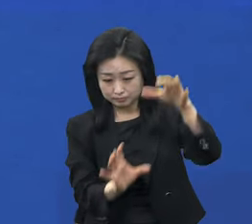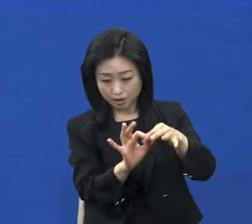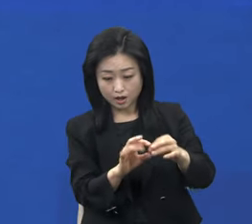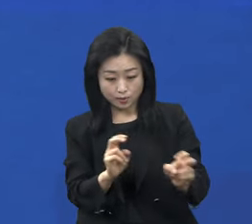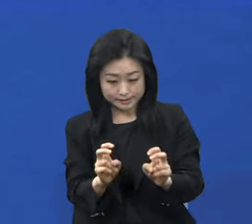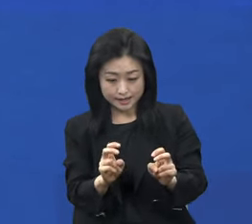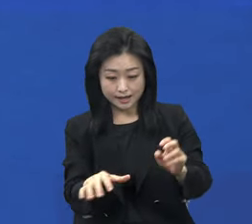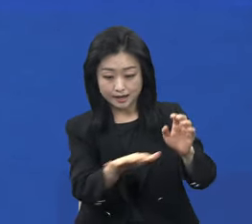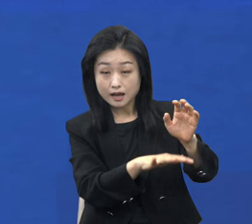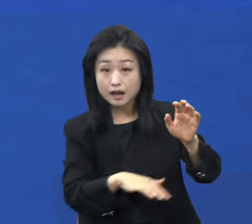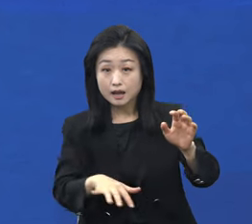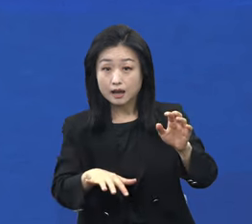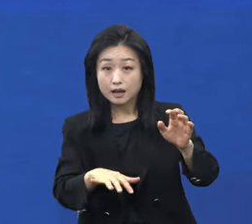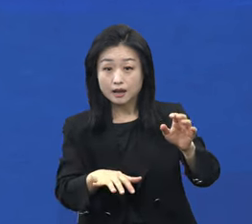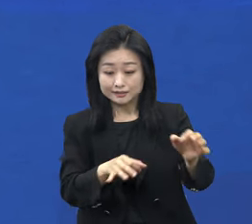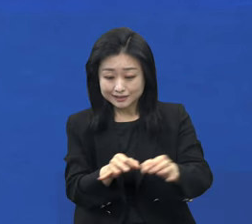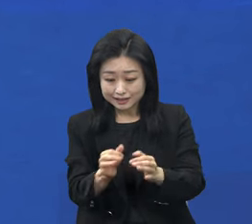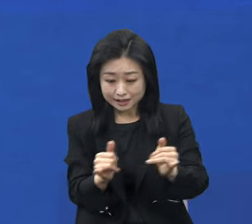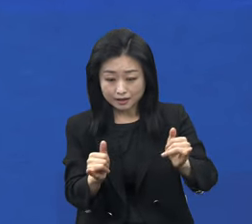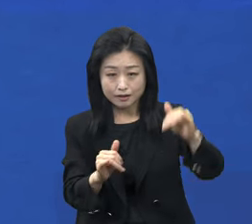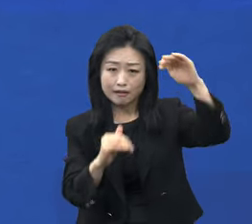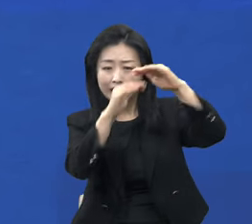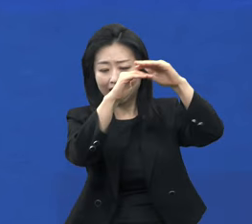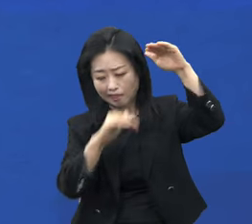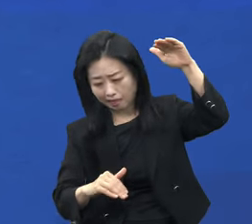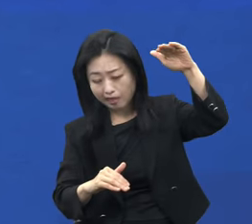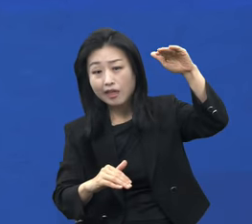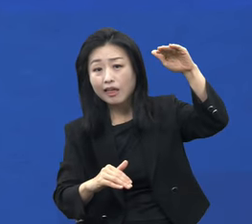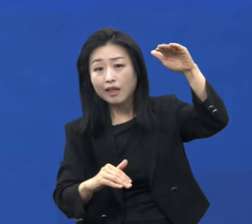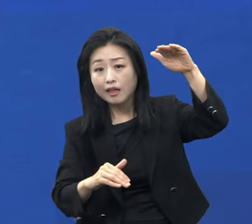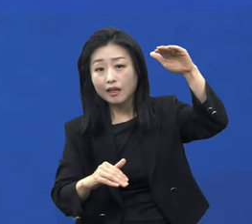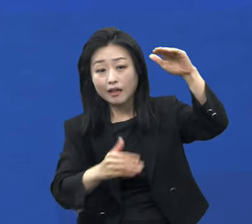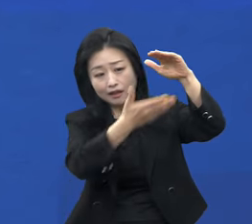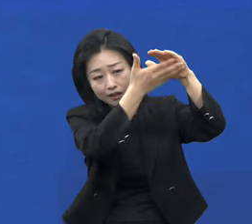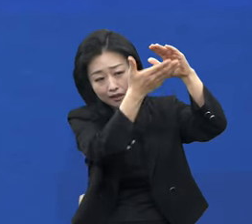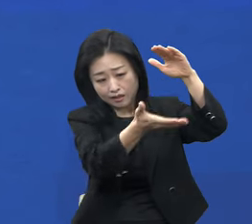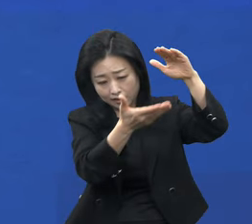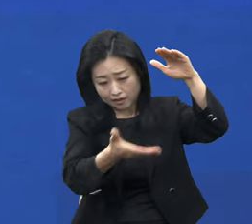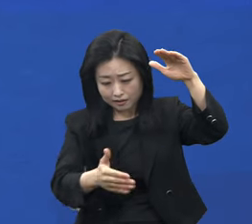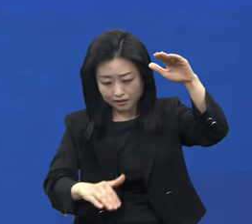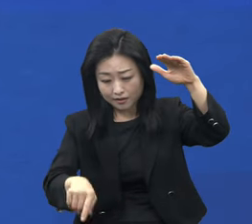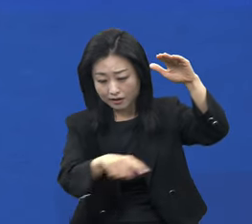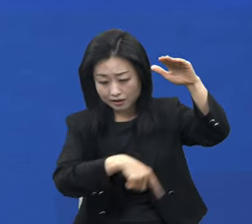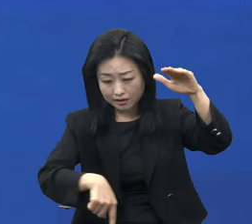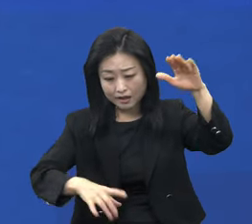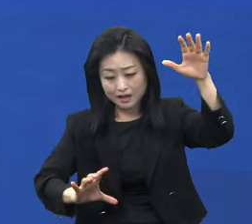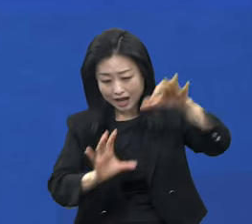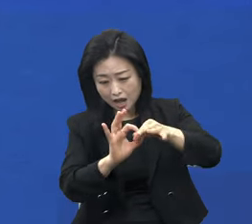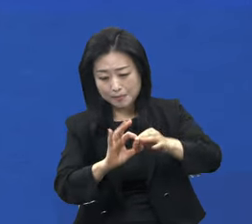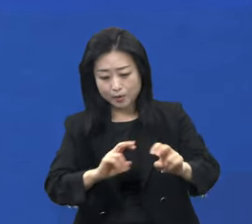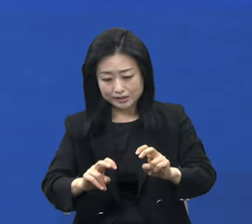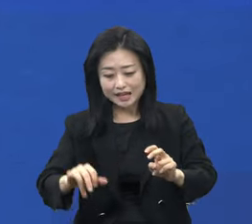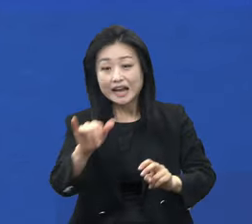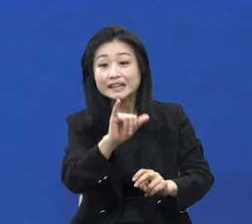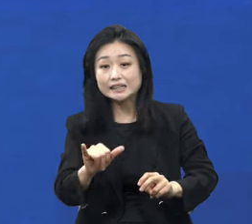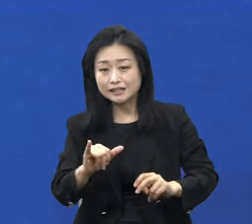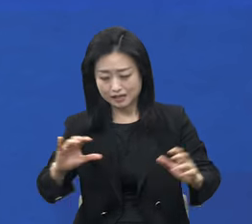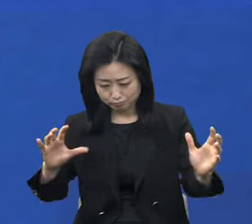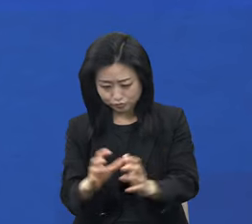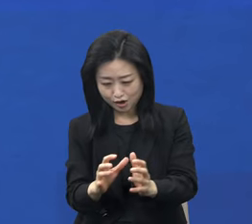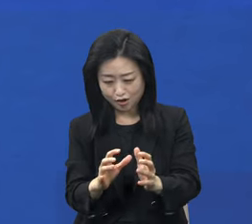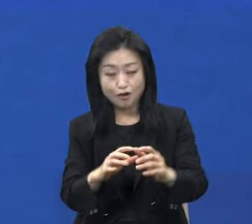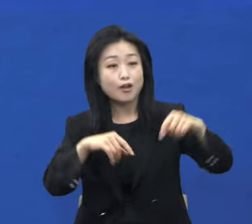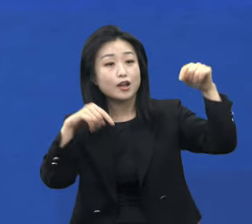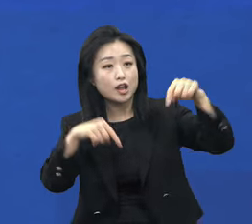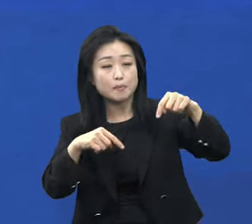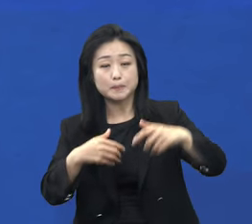점주들은 평등하지 않습니다. 불평등하기 때문에 약한 가맹점주들, 을들이 뭉쳐서 협의할 수 있는